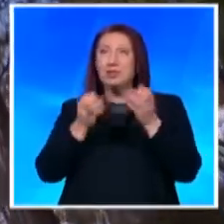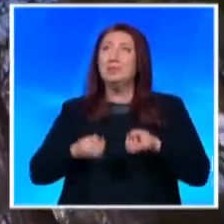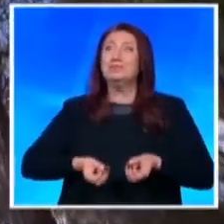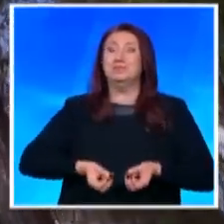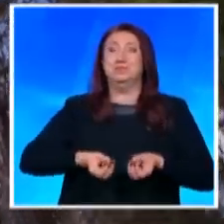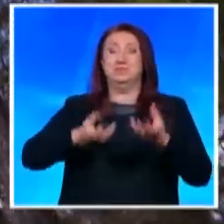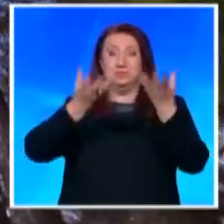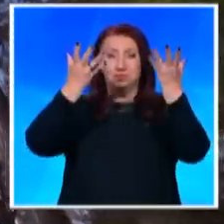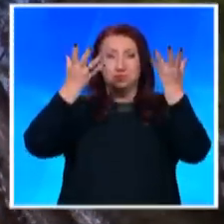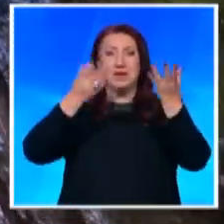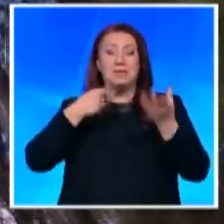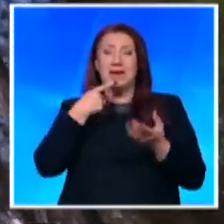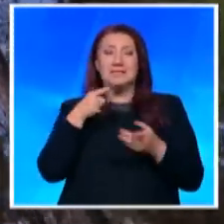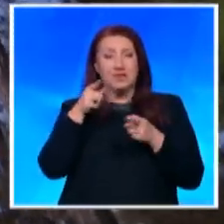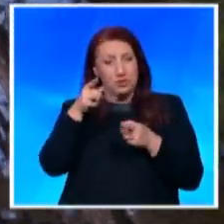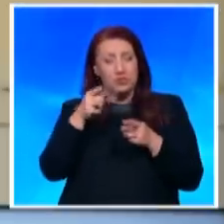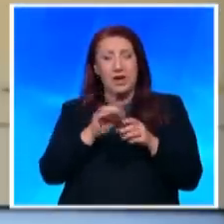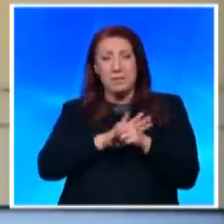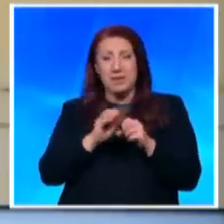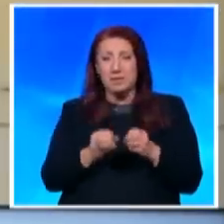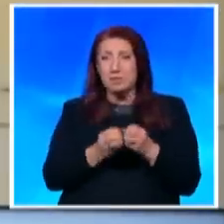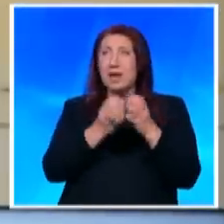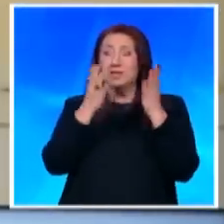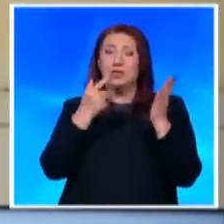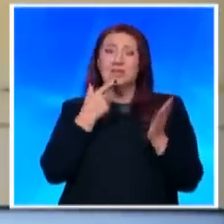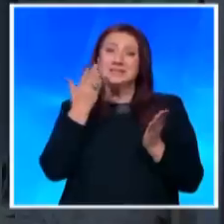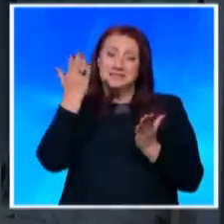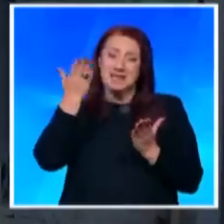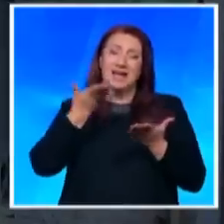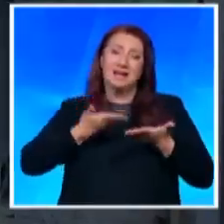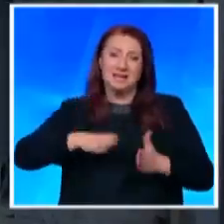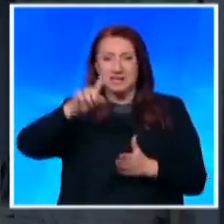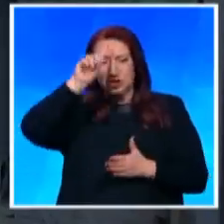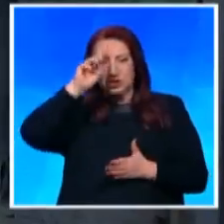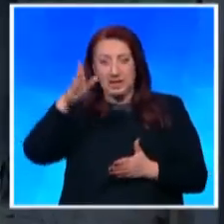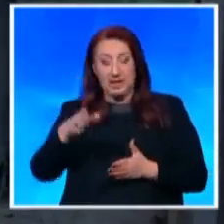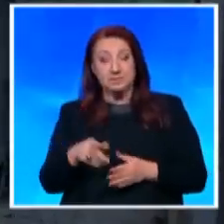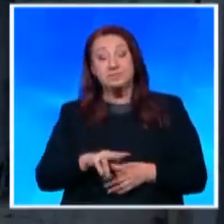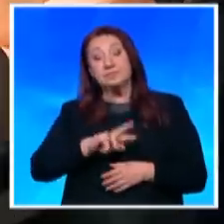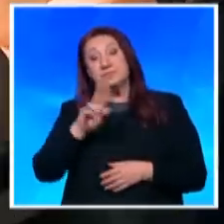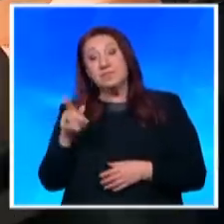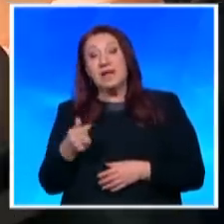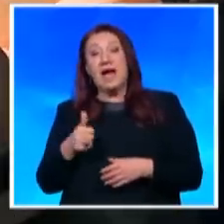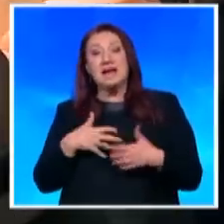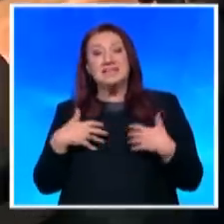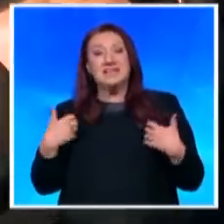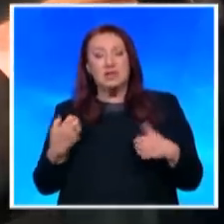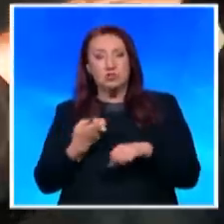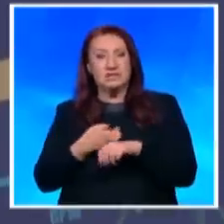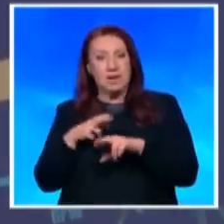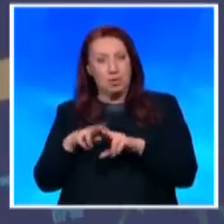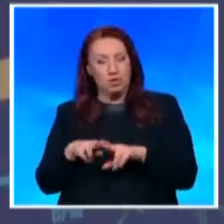И тези са за теб. В Александровска болница се възстановяват двамата пациенти, получили бъбреците